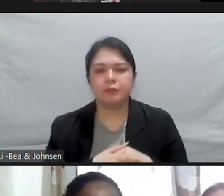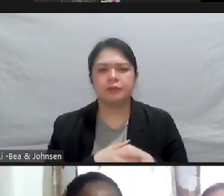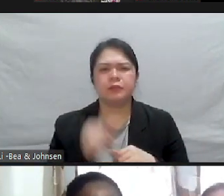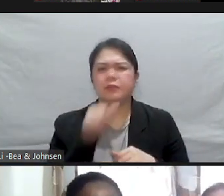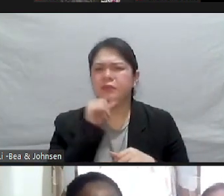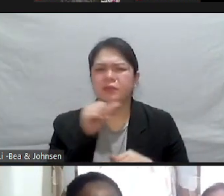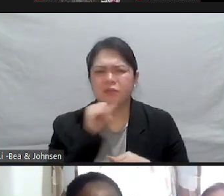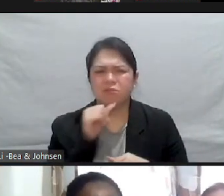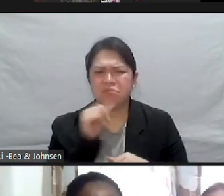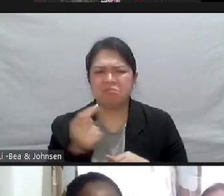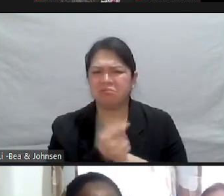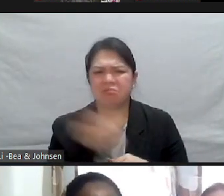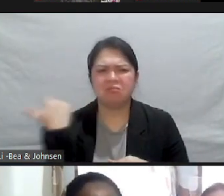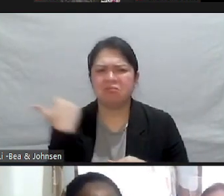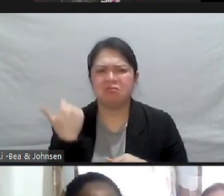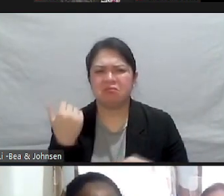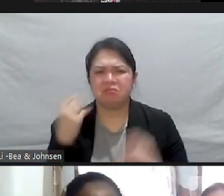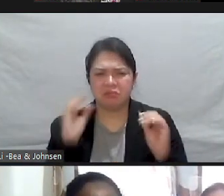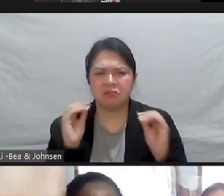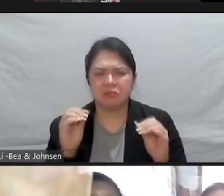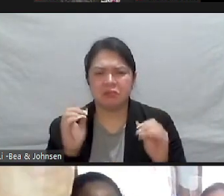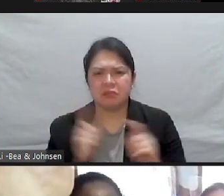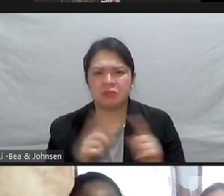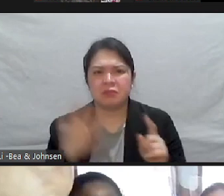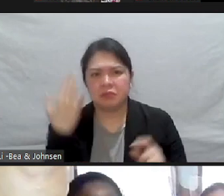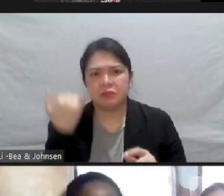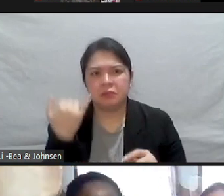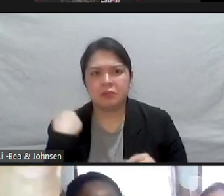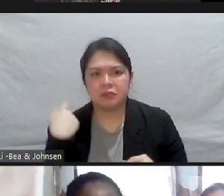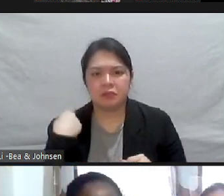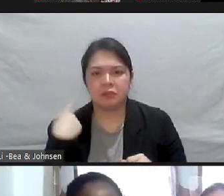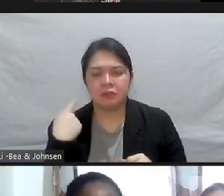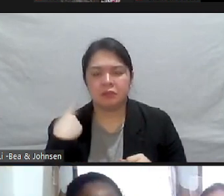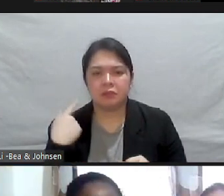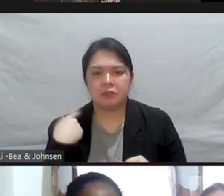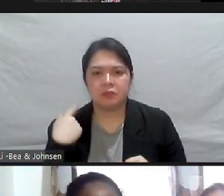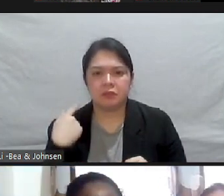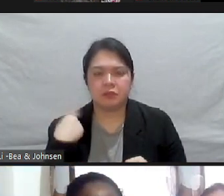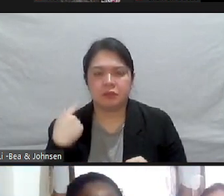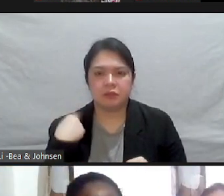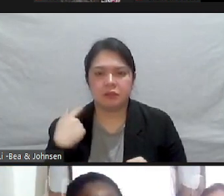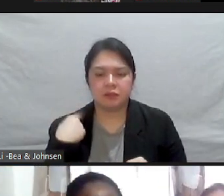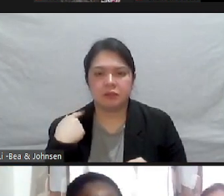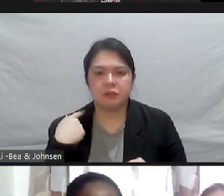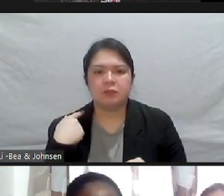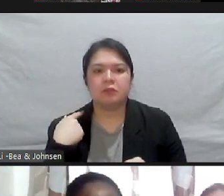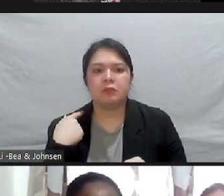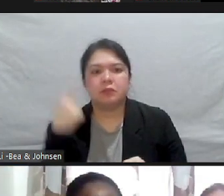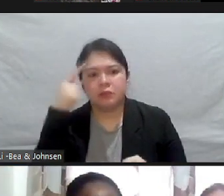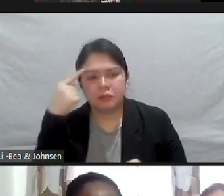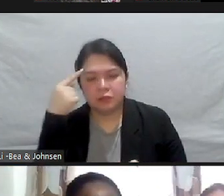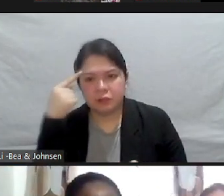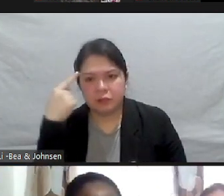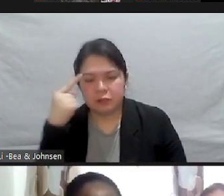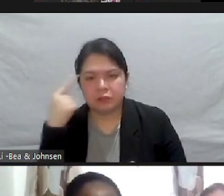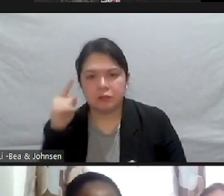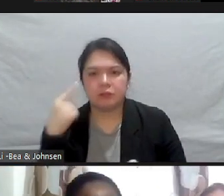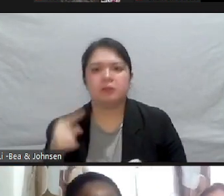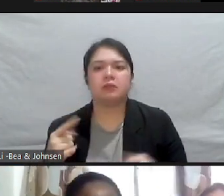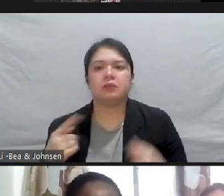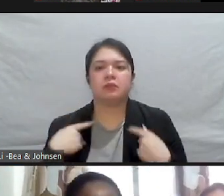medium of instruction, eh, kasi may dalawa pong pamamaraan, no, para sa paggamit